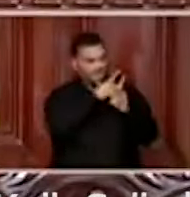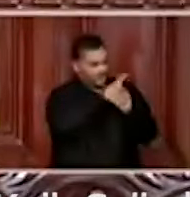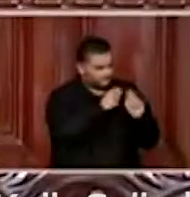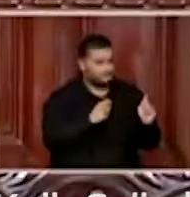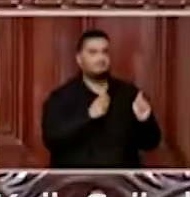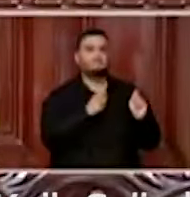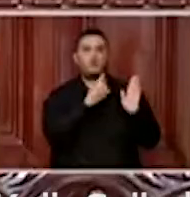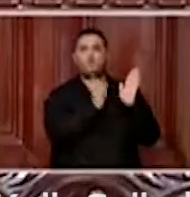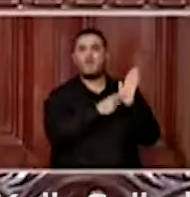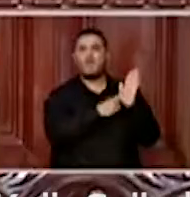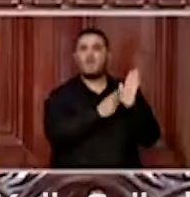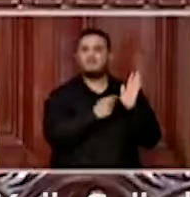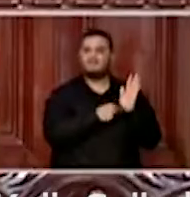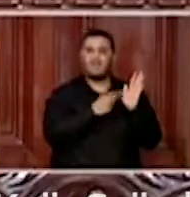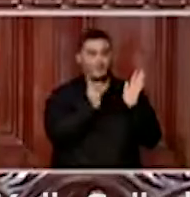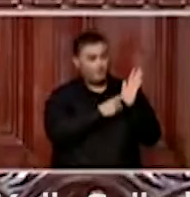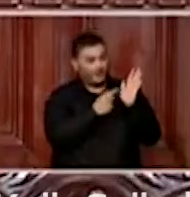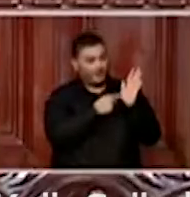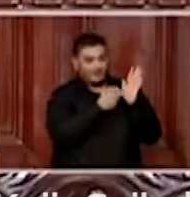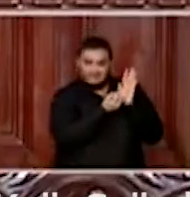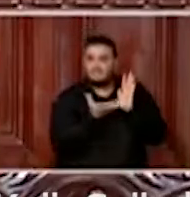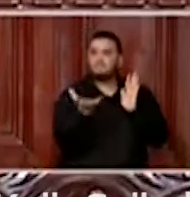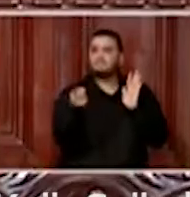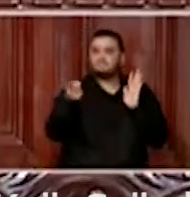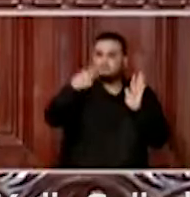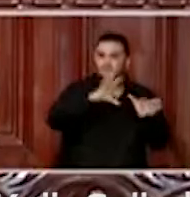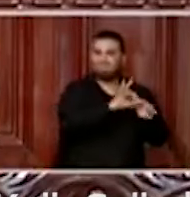يكون جامعا للجميع،